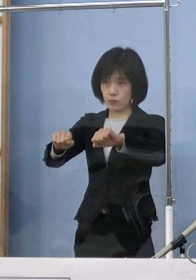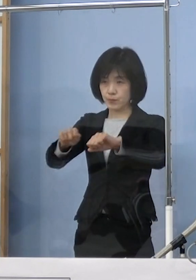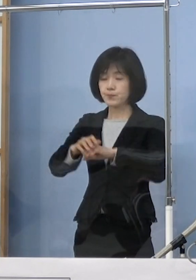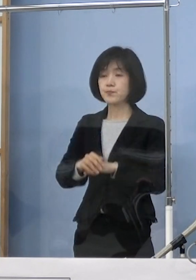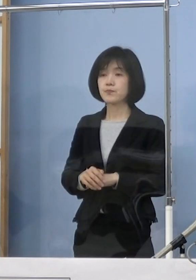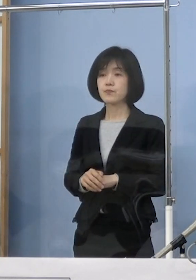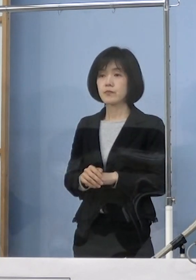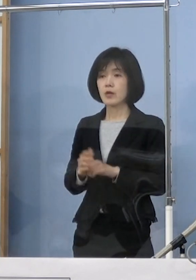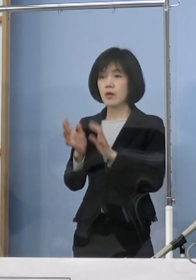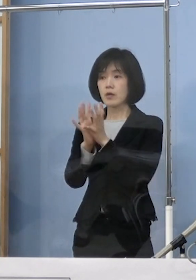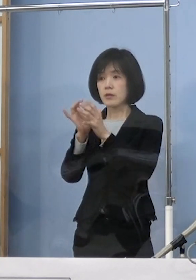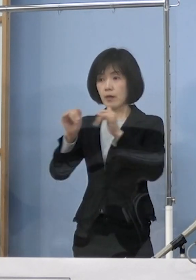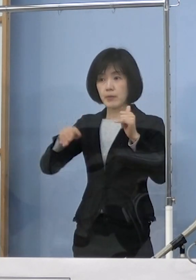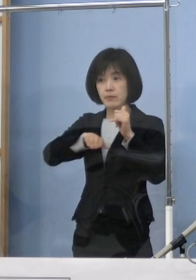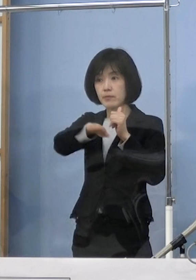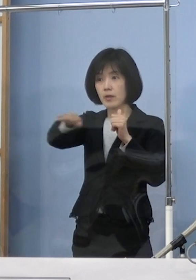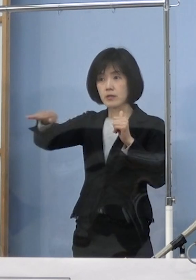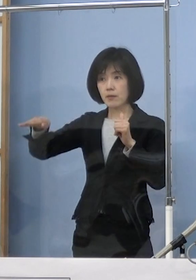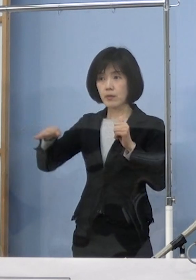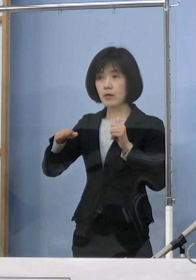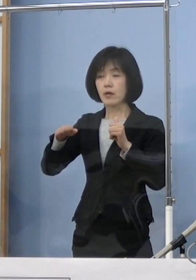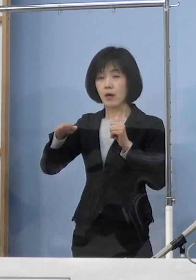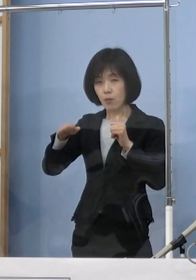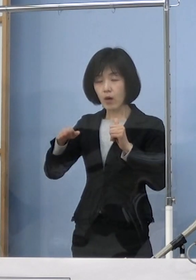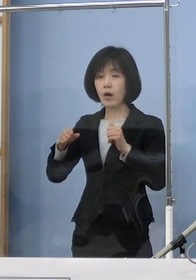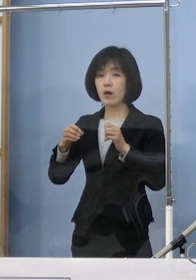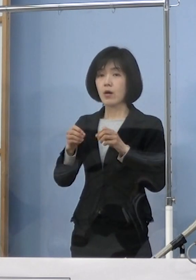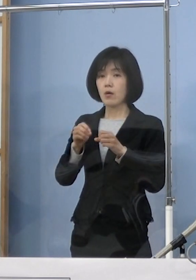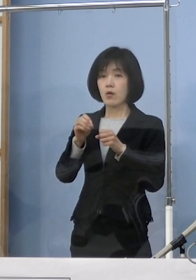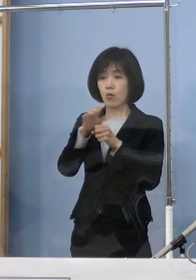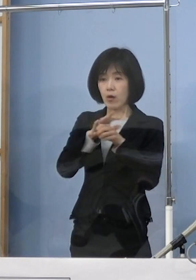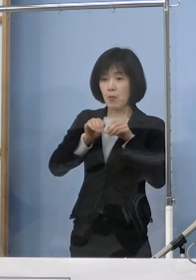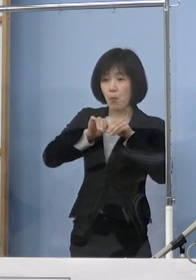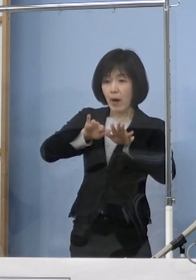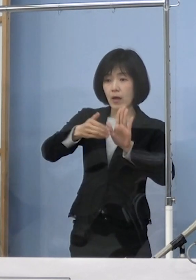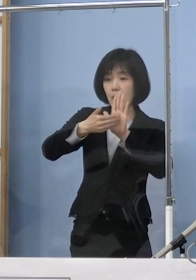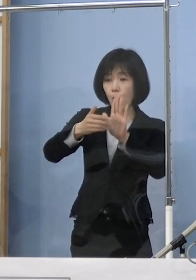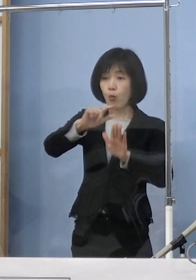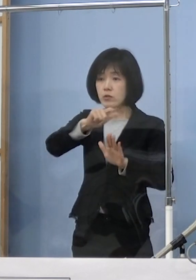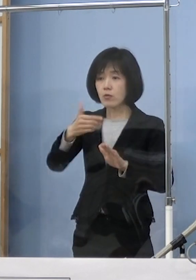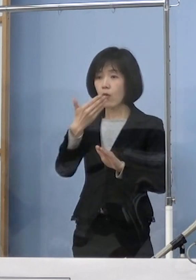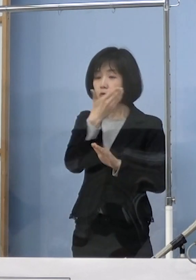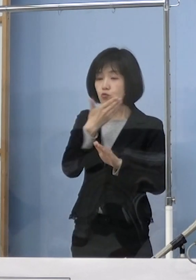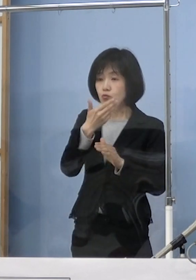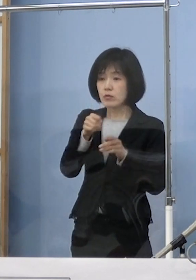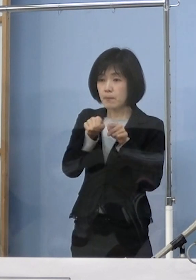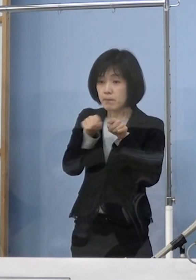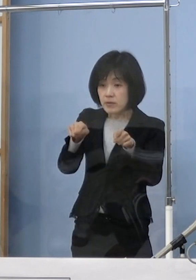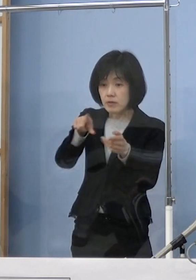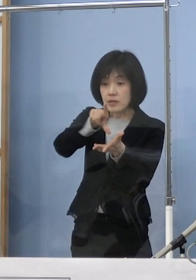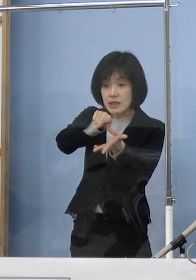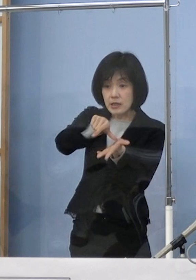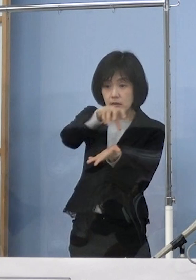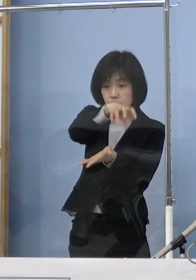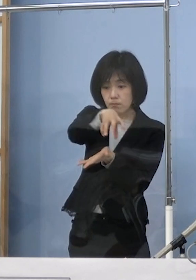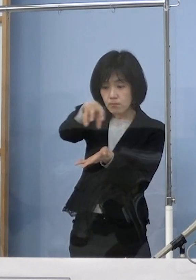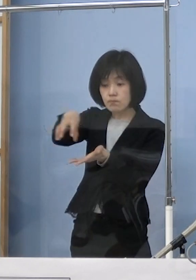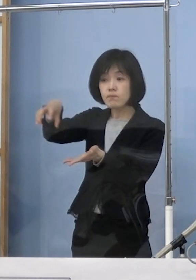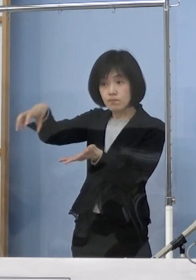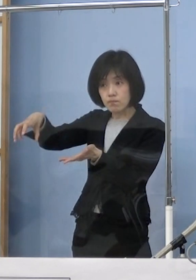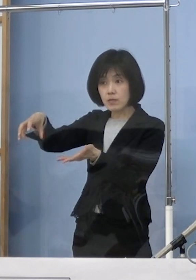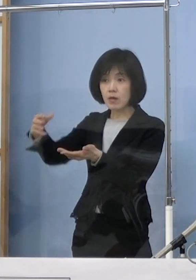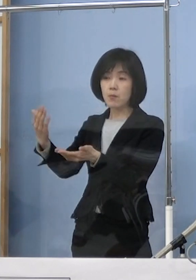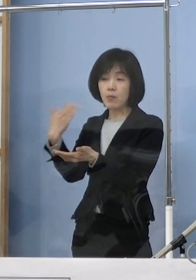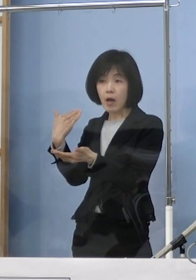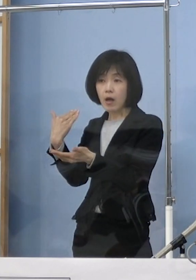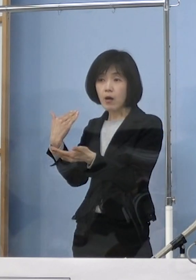また県民の皆様方におかれましては、まん延防止等重点措置区域、今まで